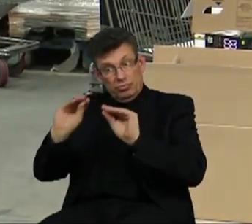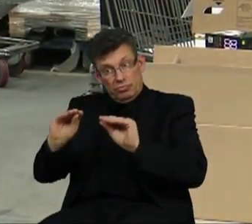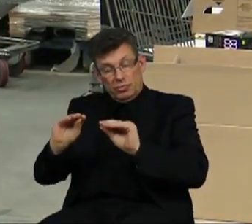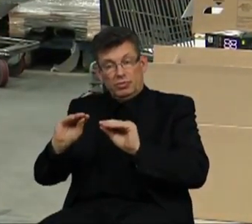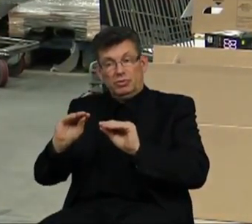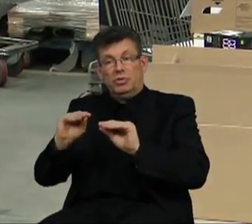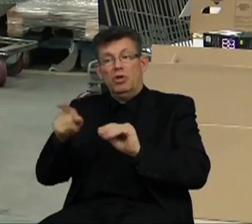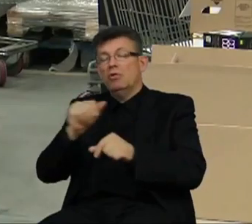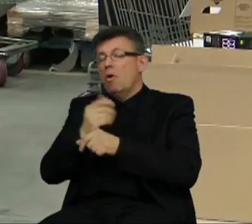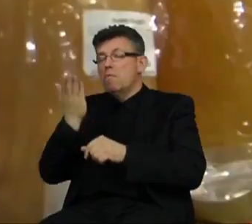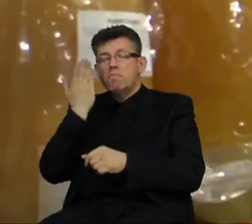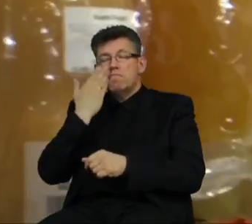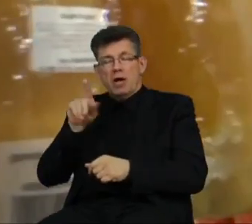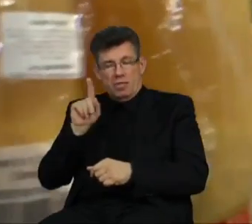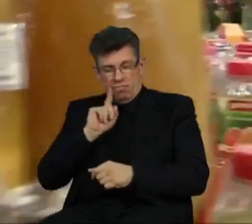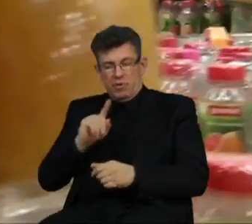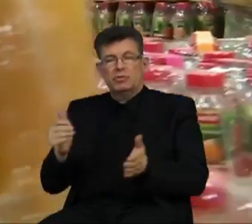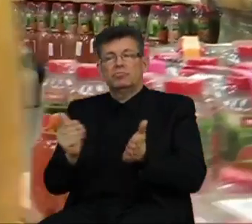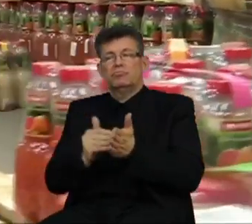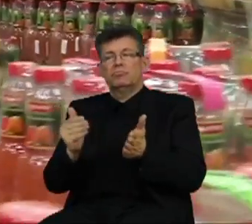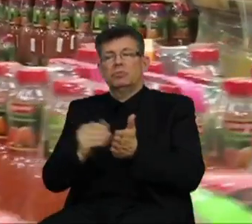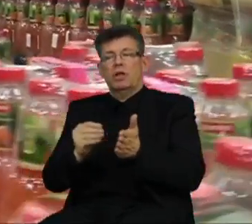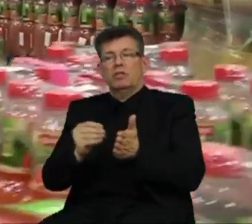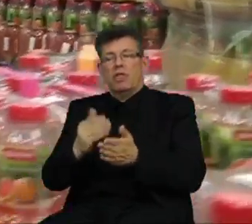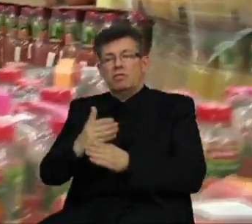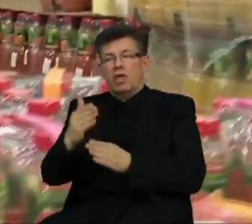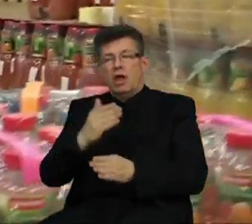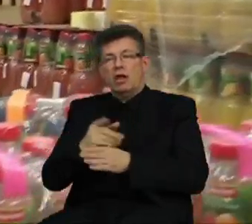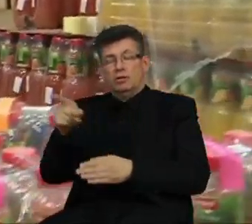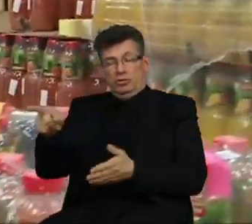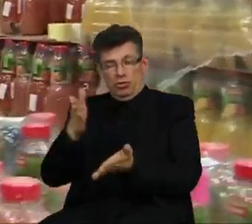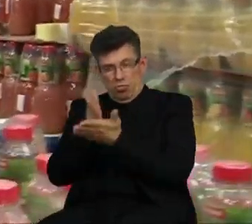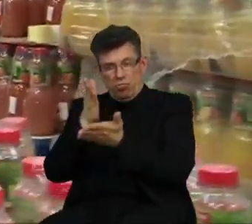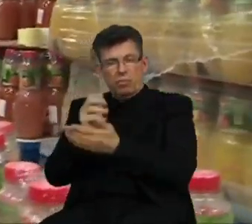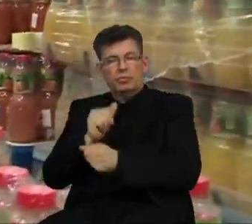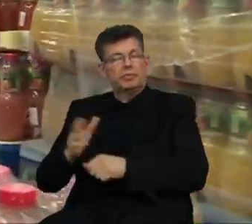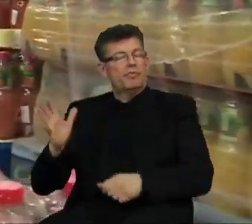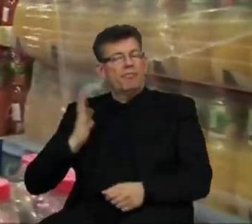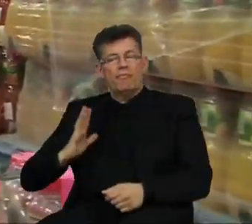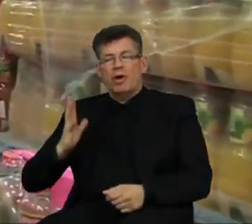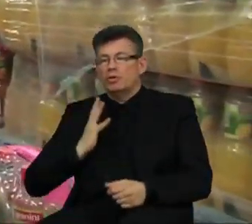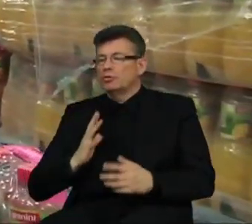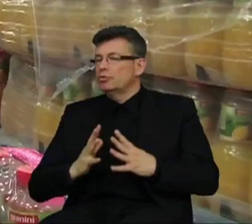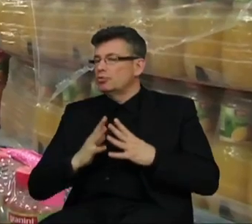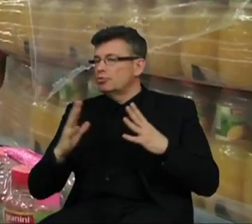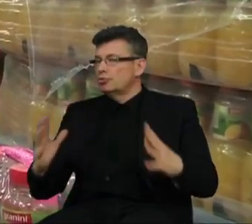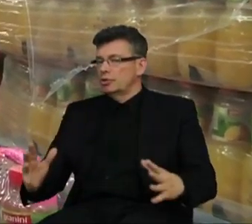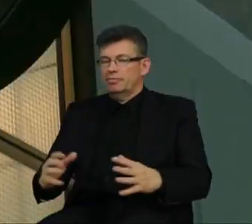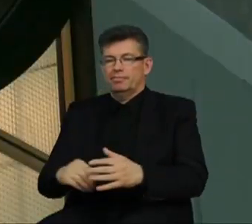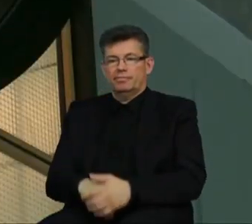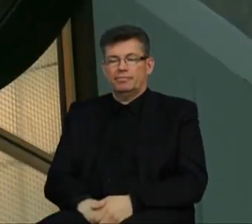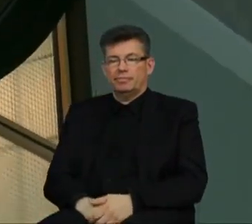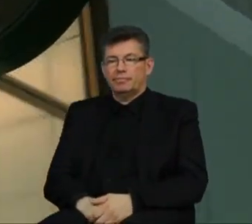są naprawdę bardzo przydatne i tutaj ich pomoc jest naprawdę nieoceniona.